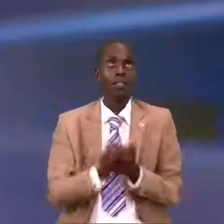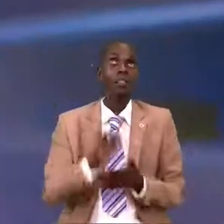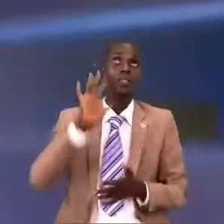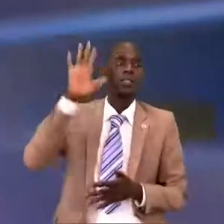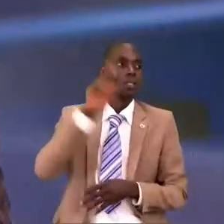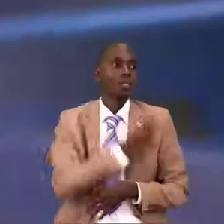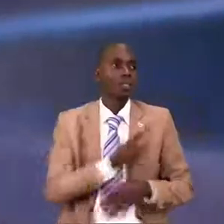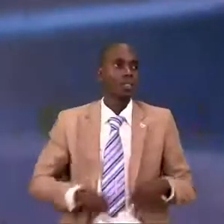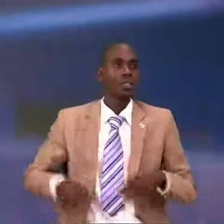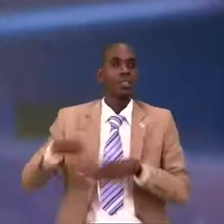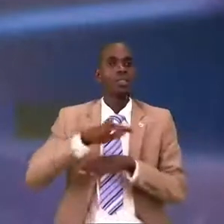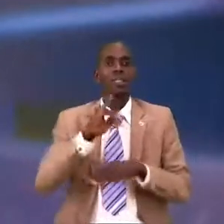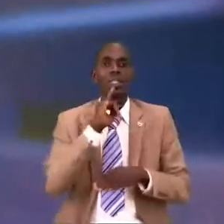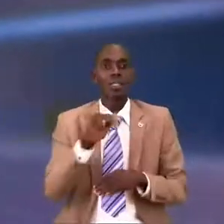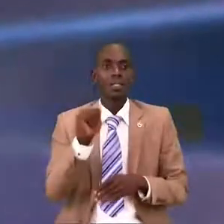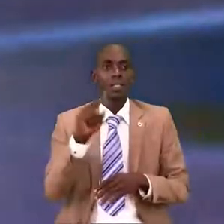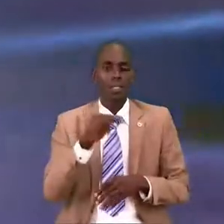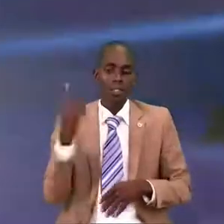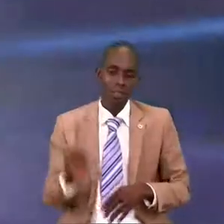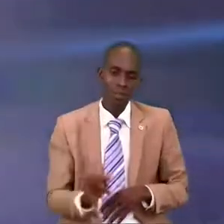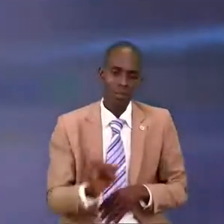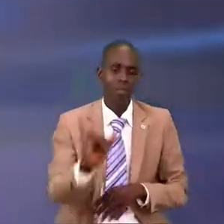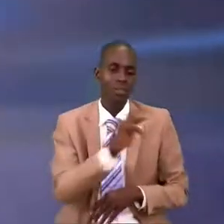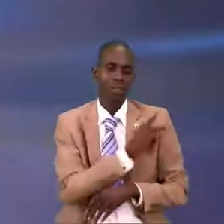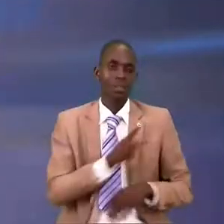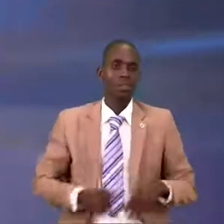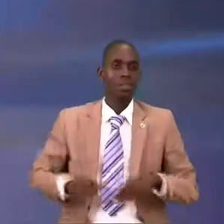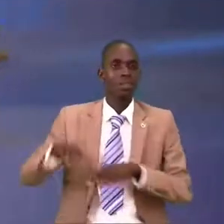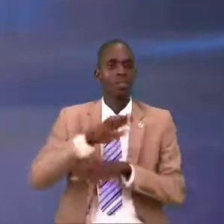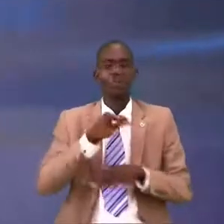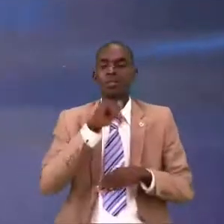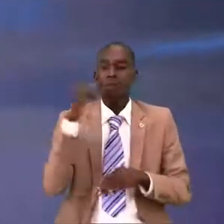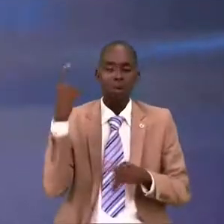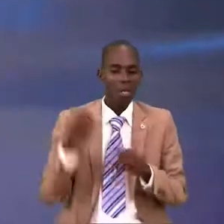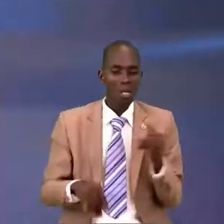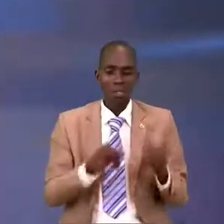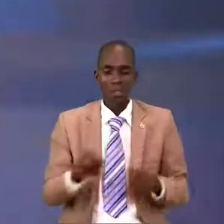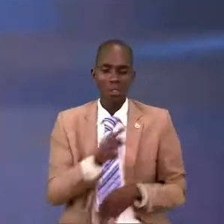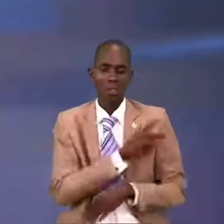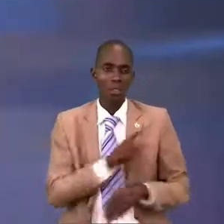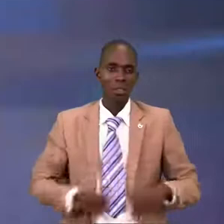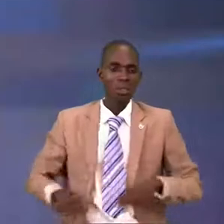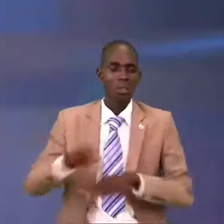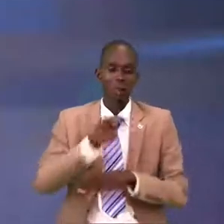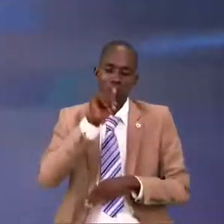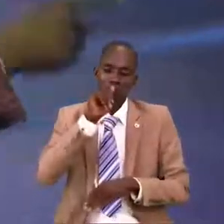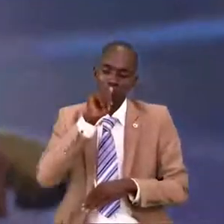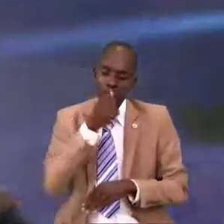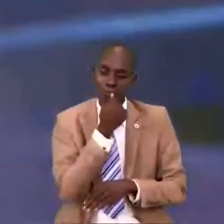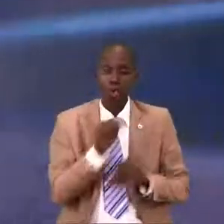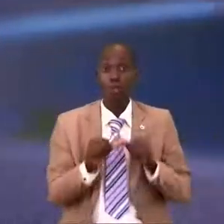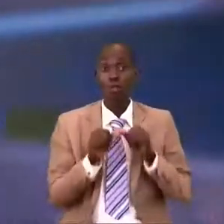éternel, un royaume infini, un royaume durable, et ta domination subsiste dans tous